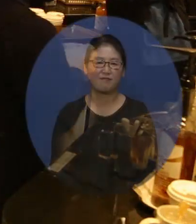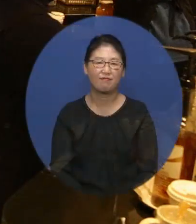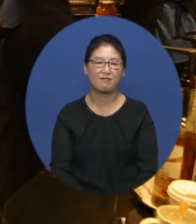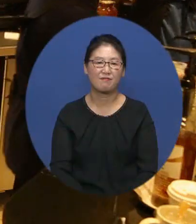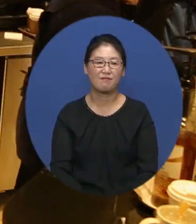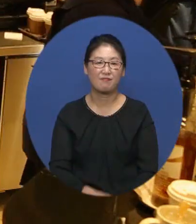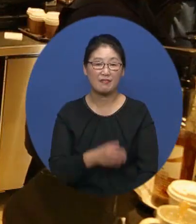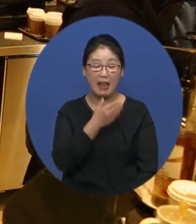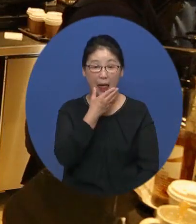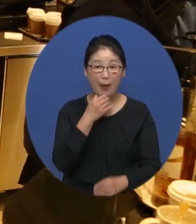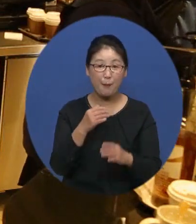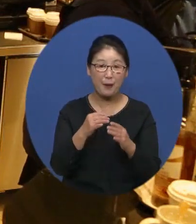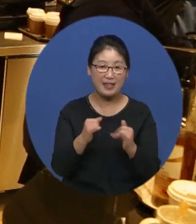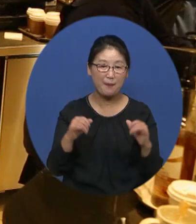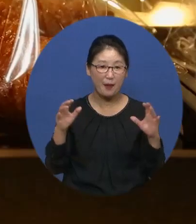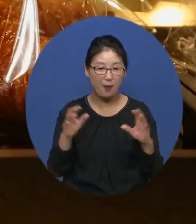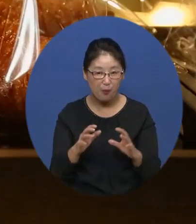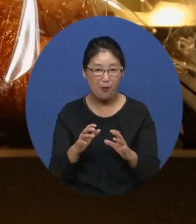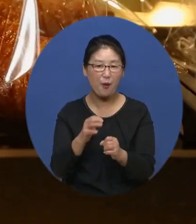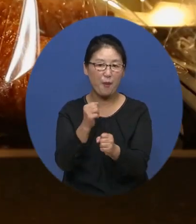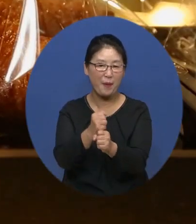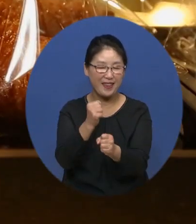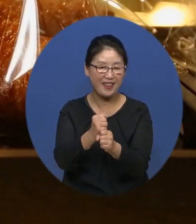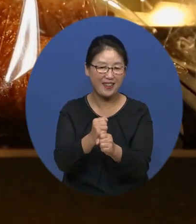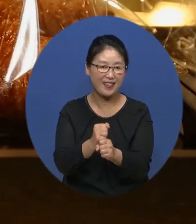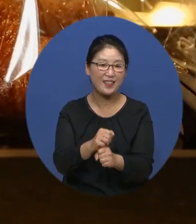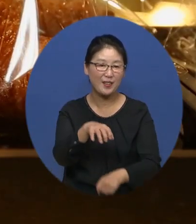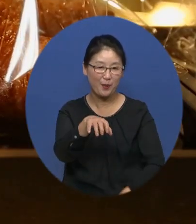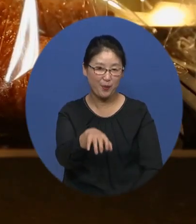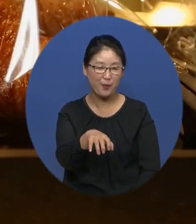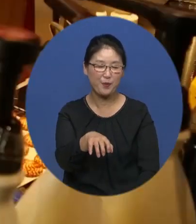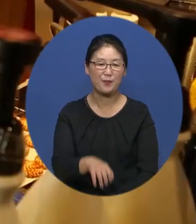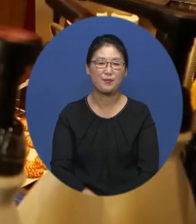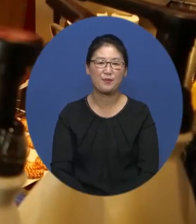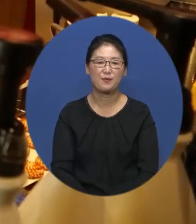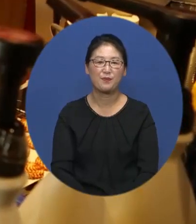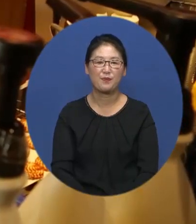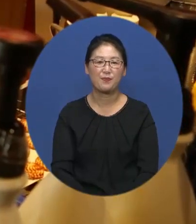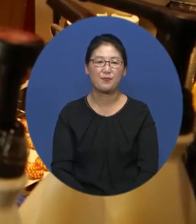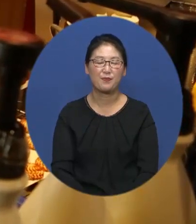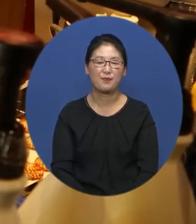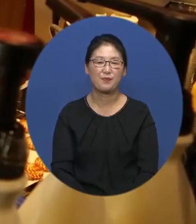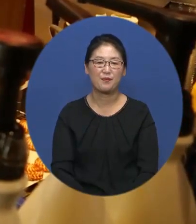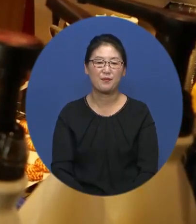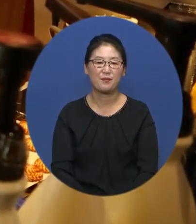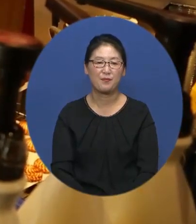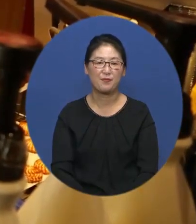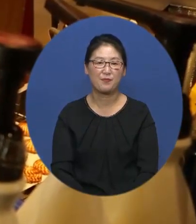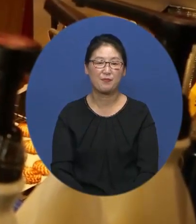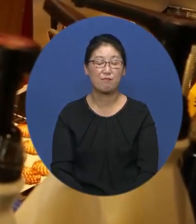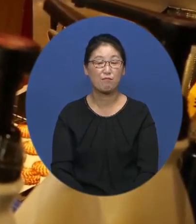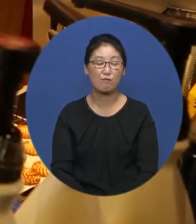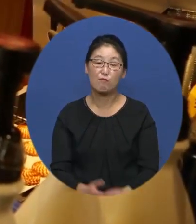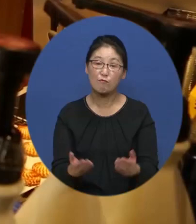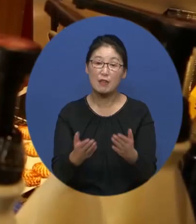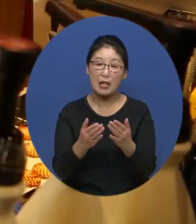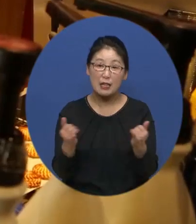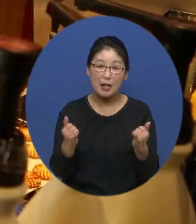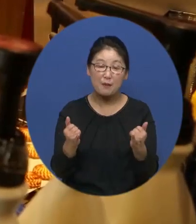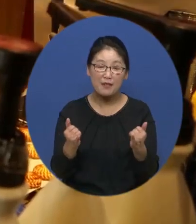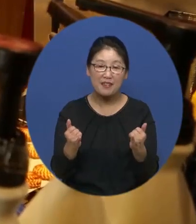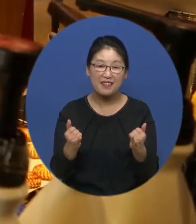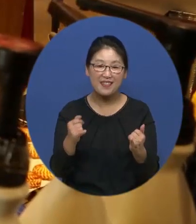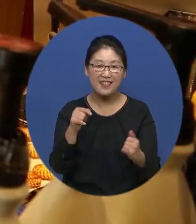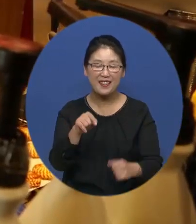행복한 사람들이 만들어가는 행복한 일터가 모토인 행복 두드림이. 그렇다면 실제 직원들의 근무